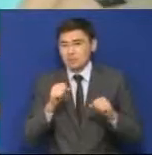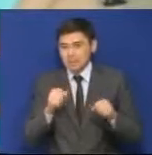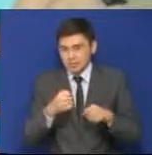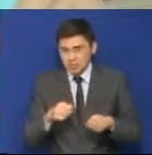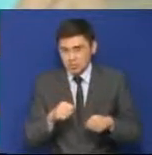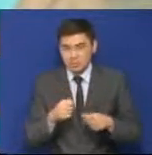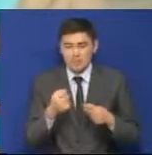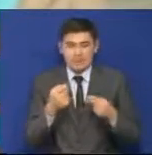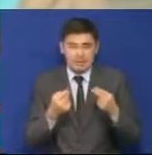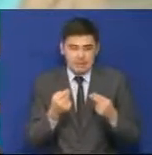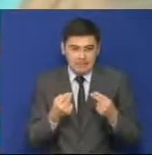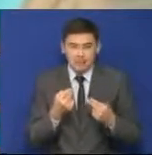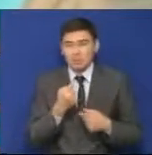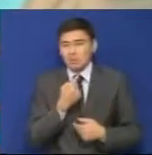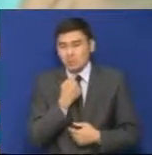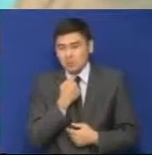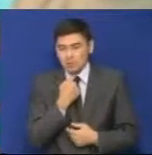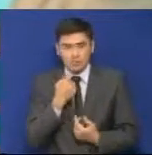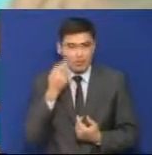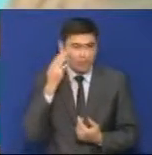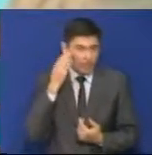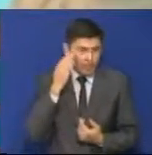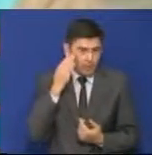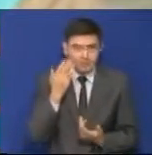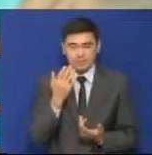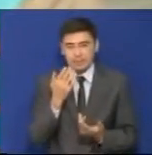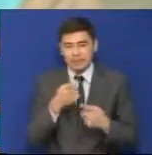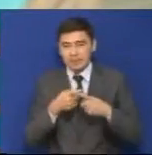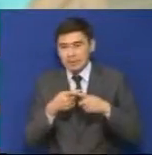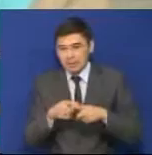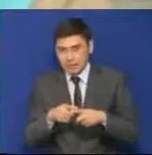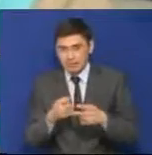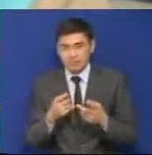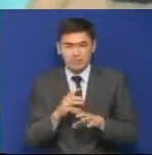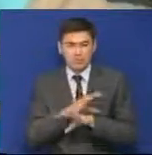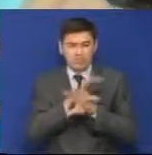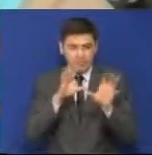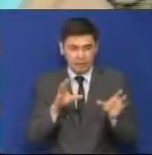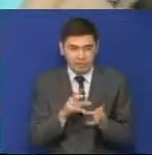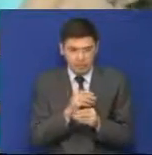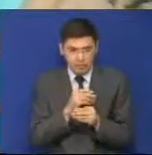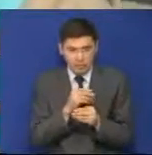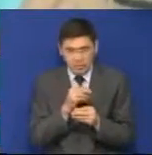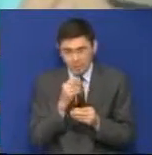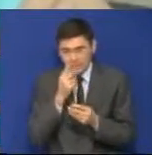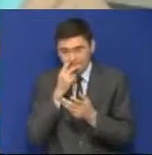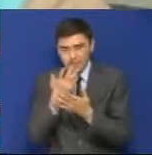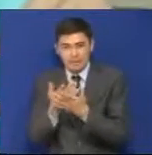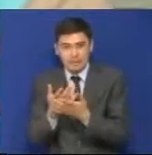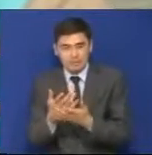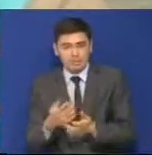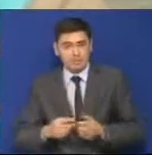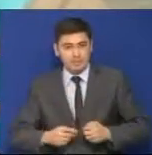оймен, дауыспен, өнермен, техника барлық жан жағынан көріндік десе де